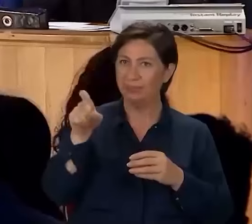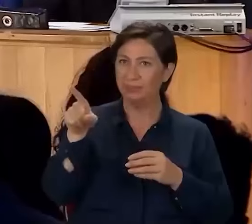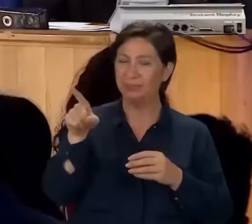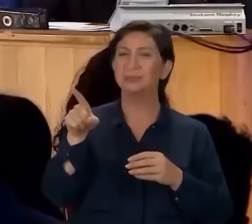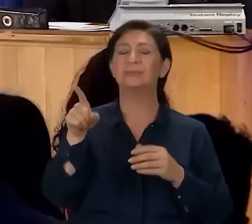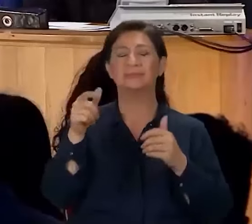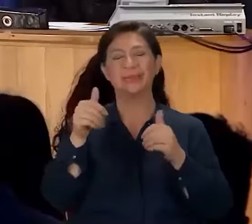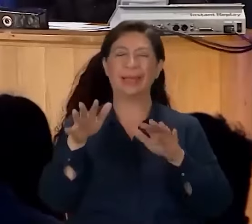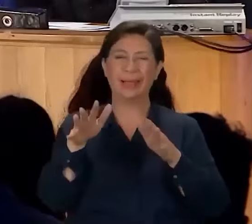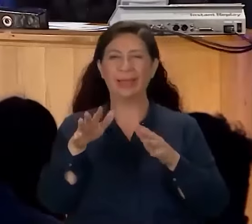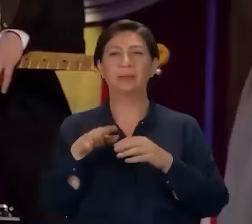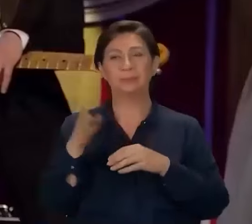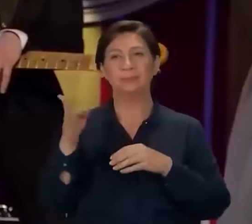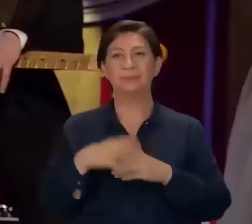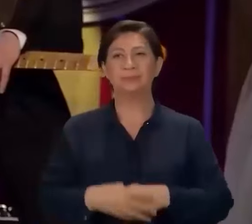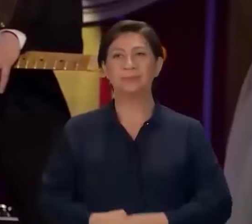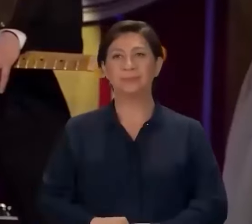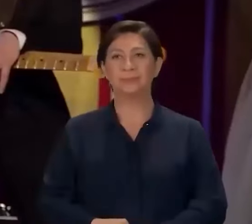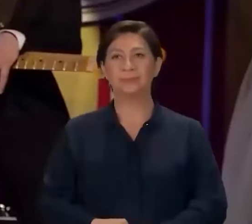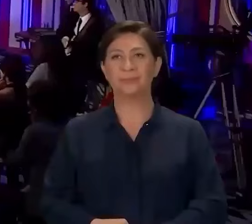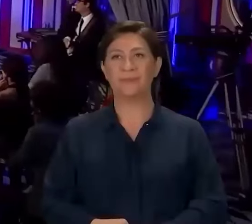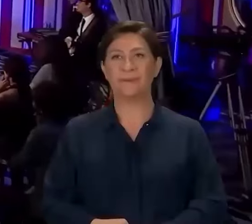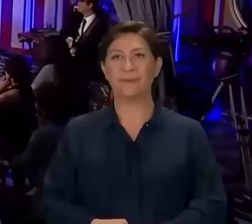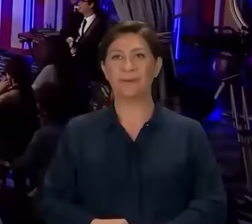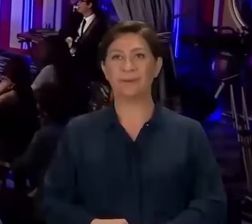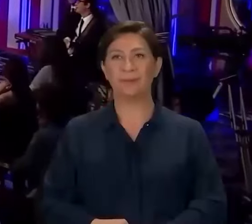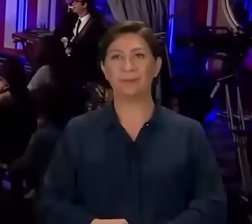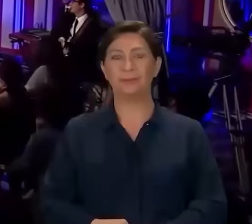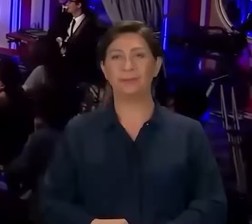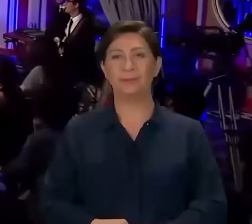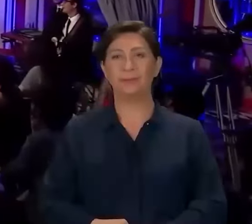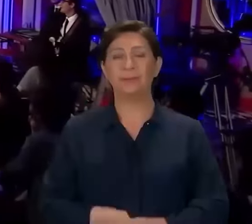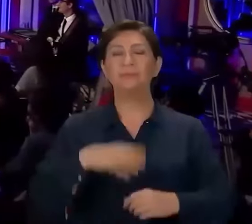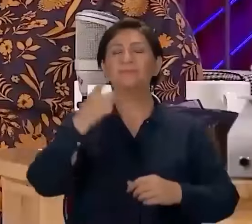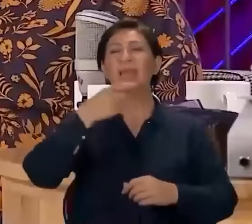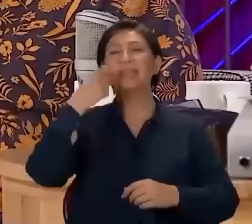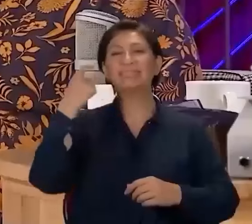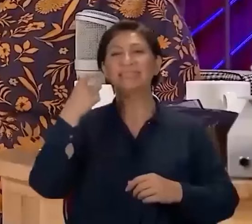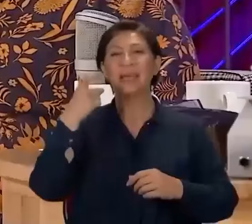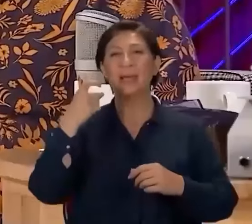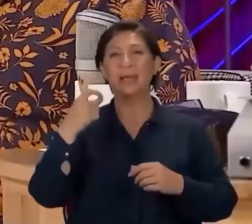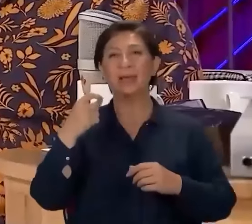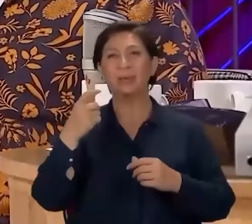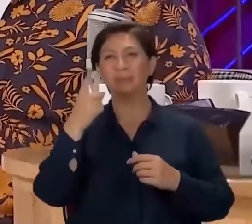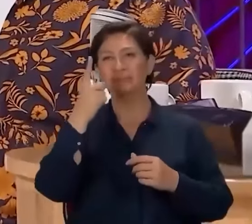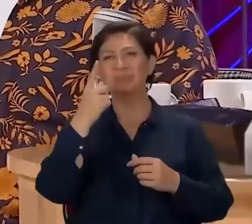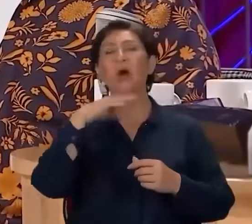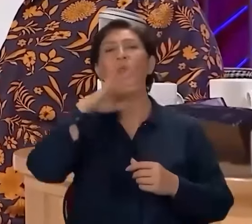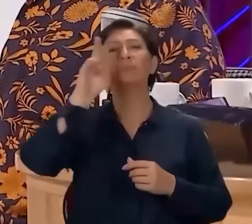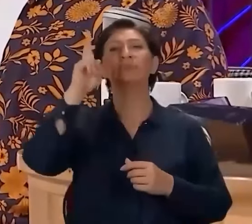Evet. Fena değil, evet. Buyurun. Var mı Amy Winehouse falan herhangi bir şey? Hangisi?